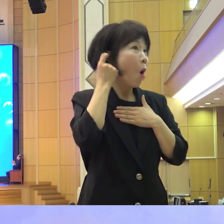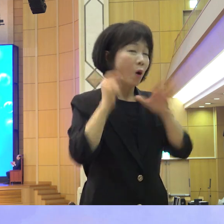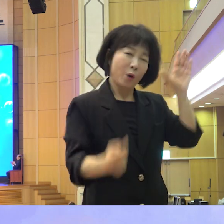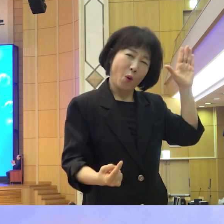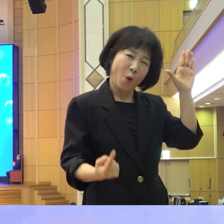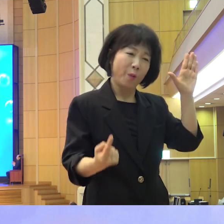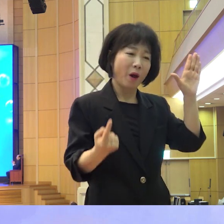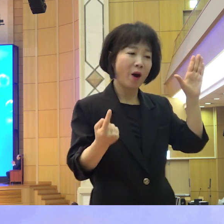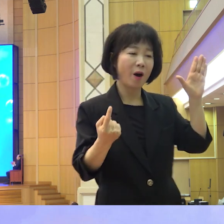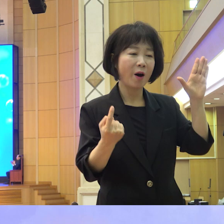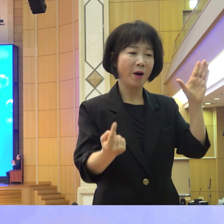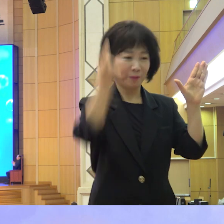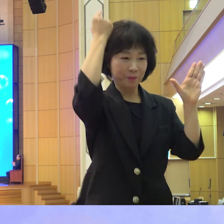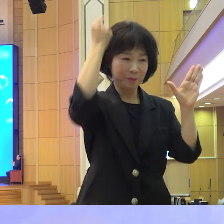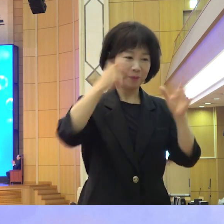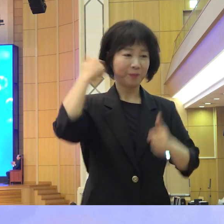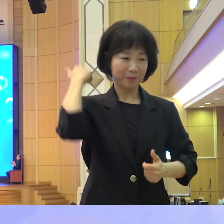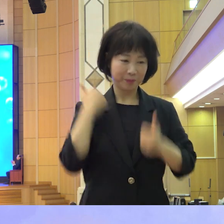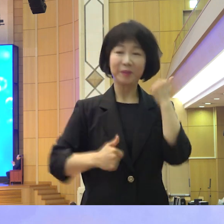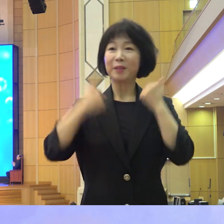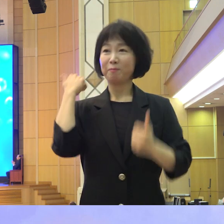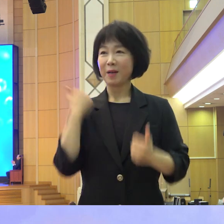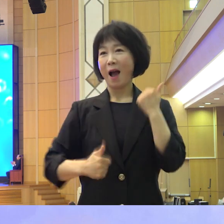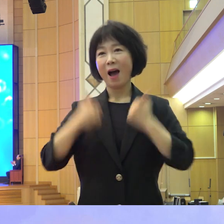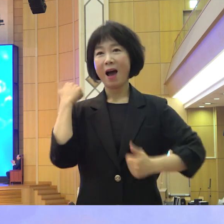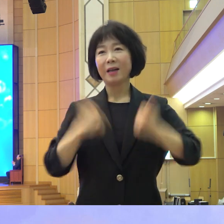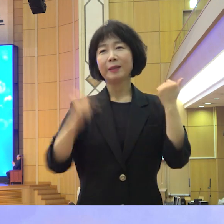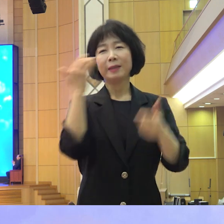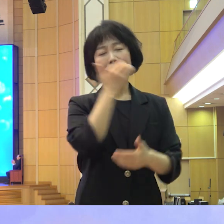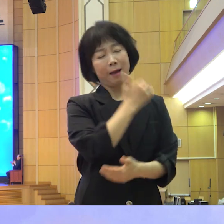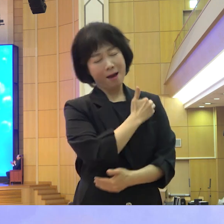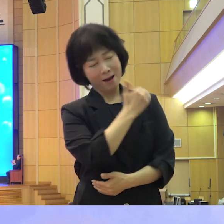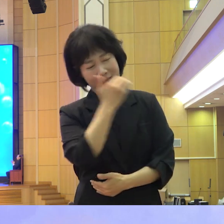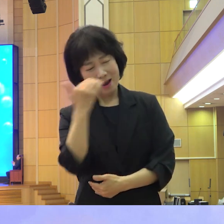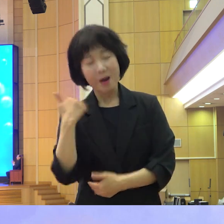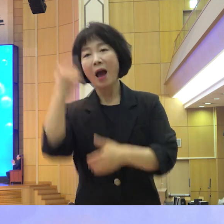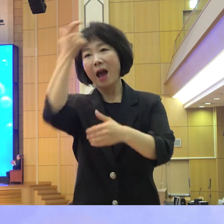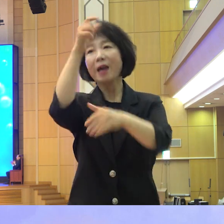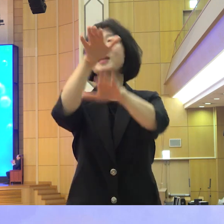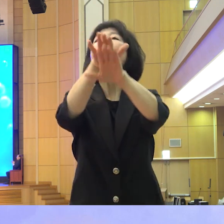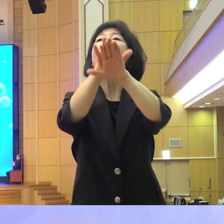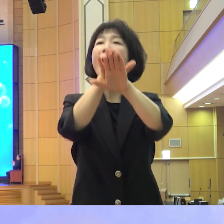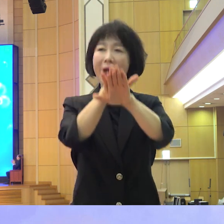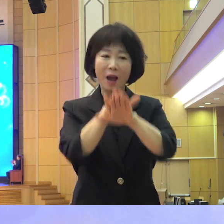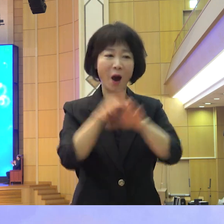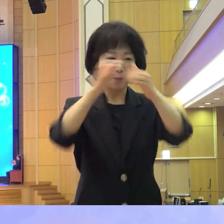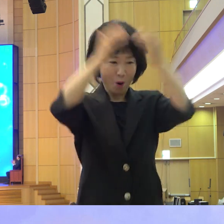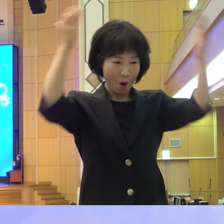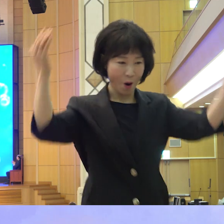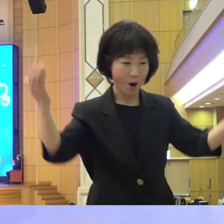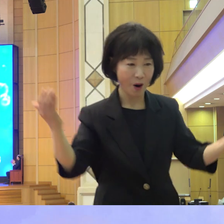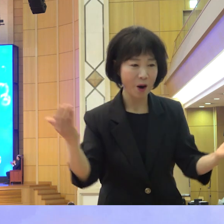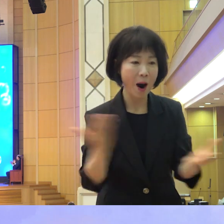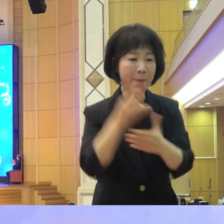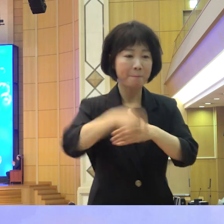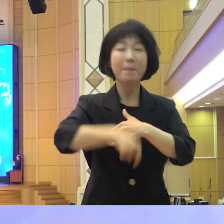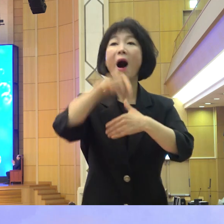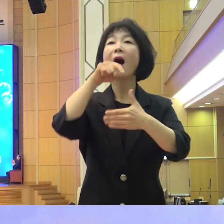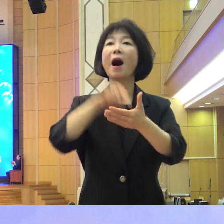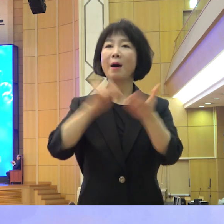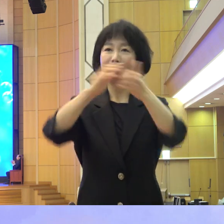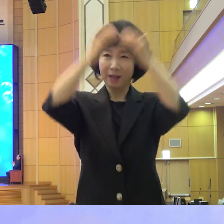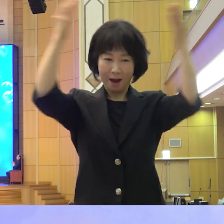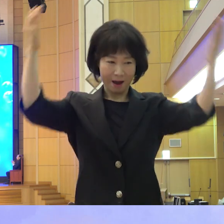목소리 높여 기쁨 가득 예배해요. 온